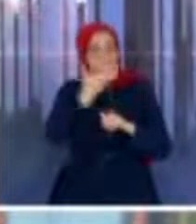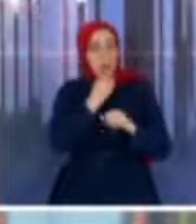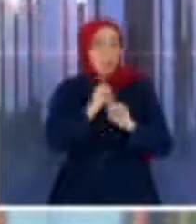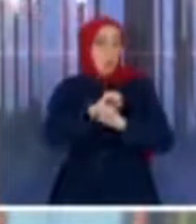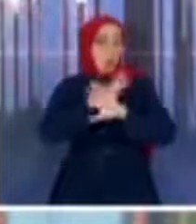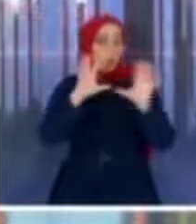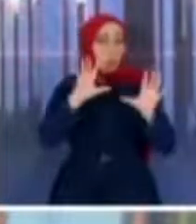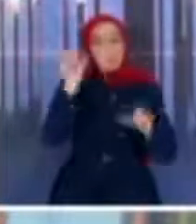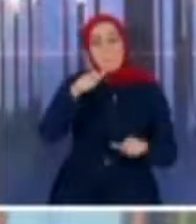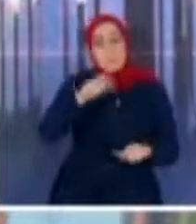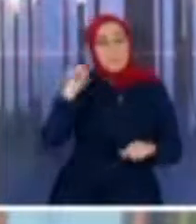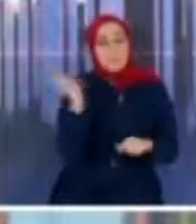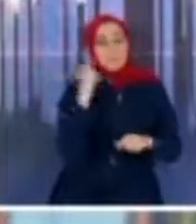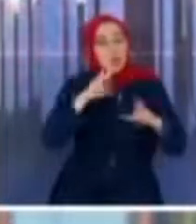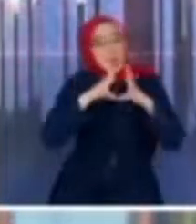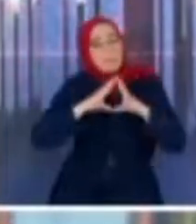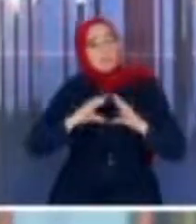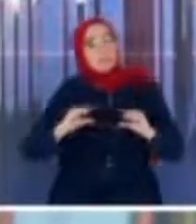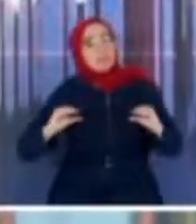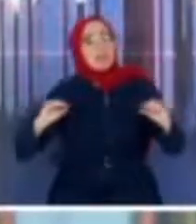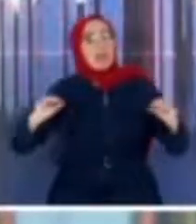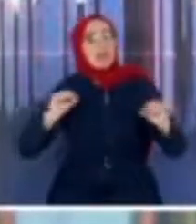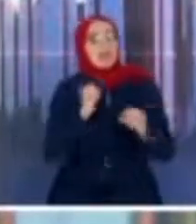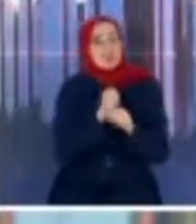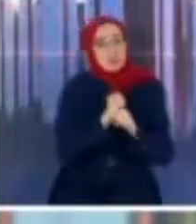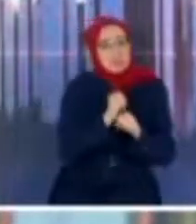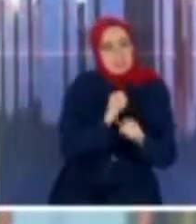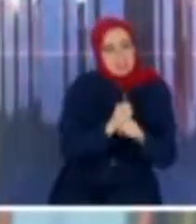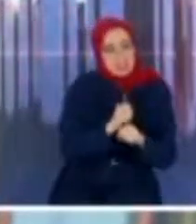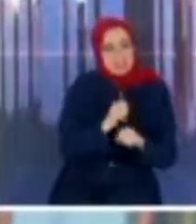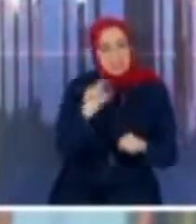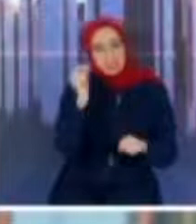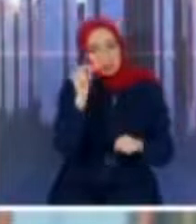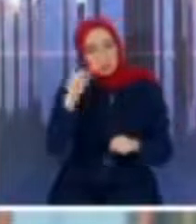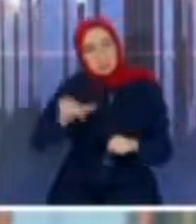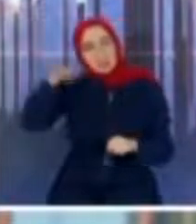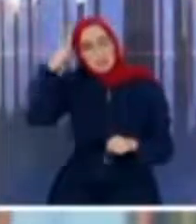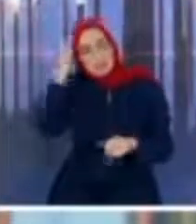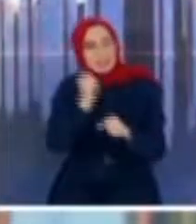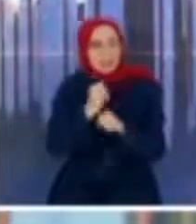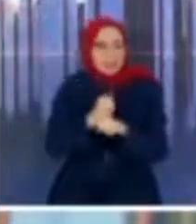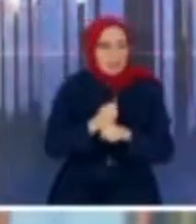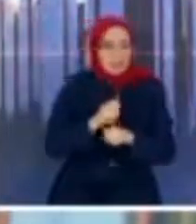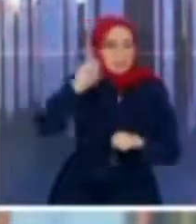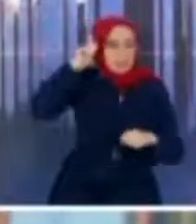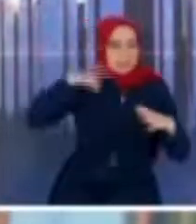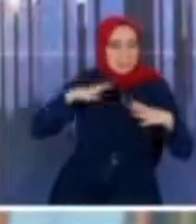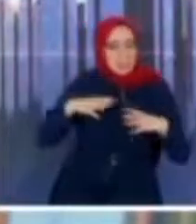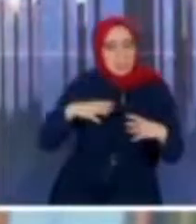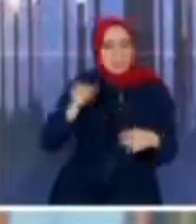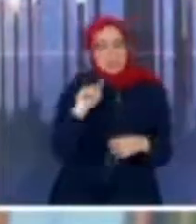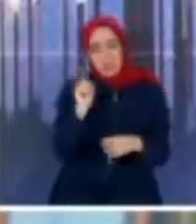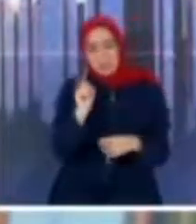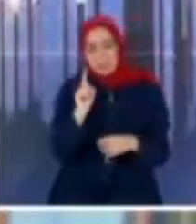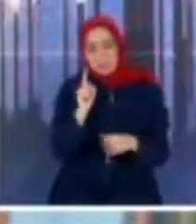وانت بيدك تحس روحك مرتاح، تحس روحك اوكي نعمل في سنتر وفيه فوايي باش يخدم شويه لي ويكاند وفي العطل، ولكني بعدك